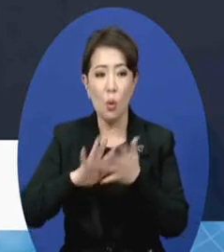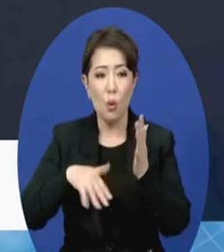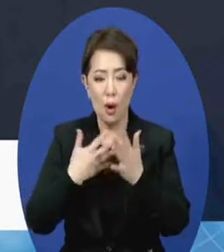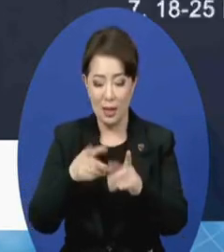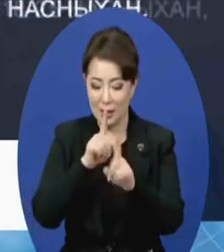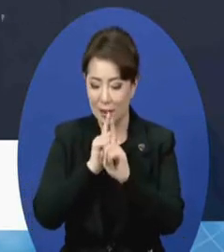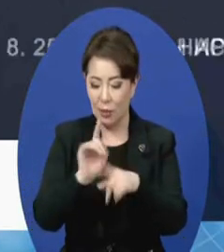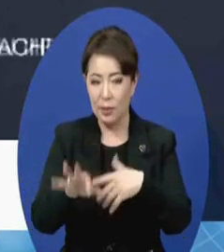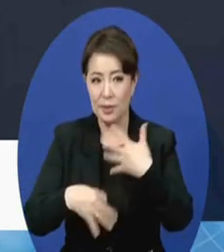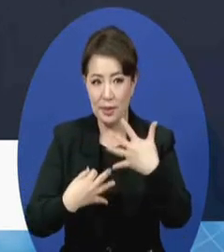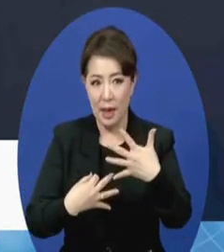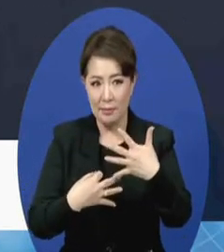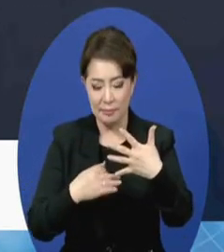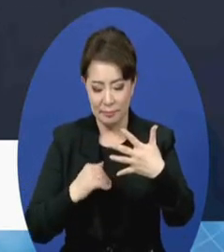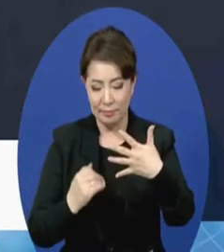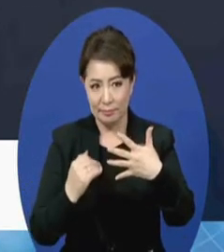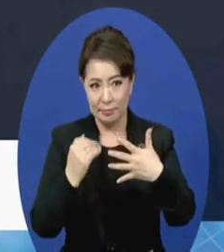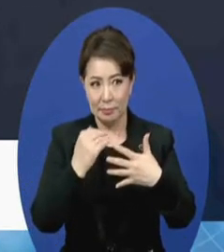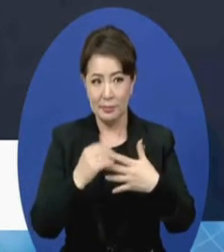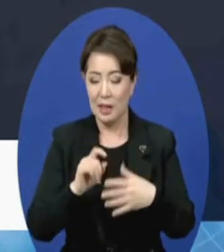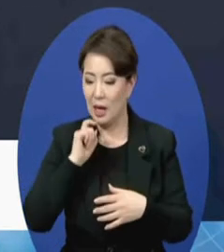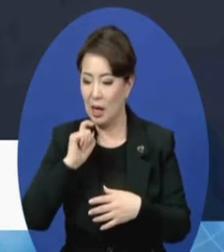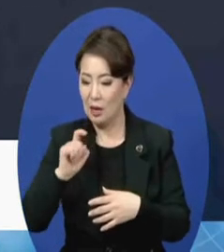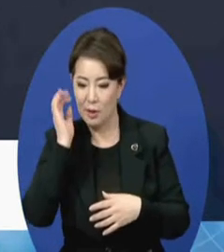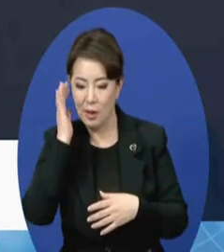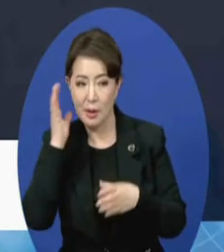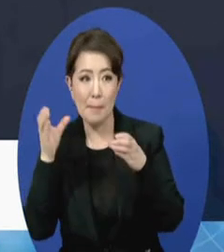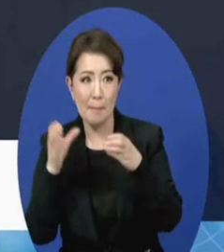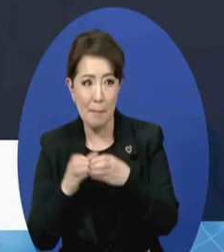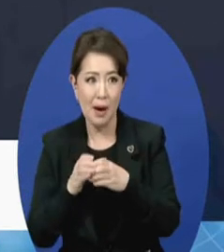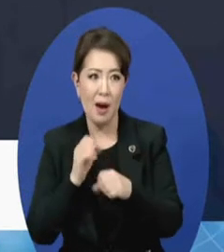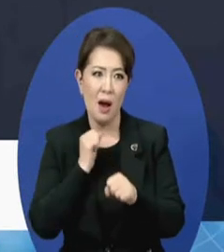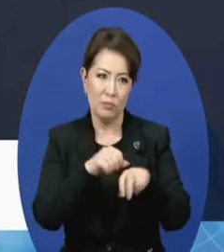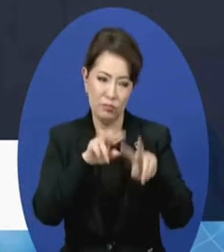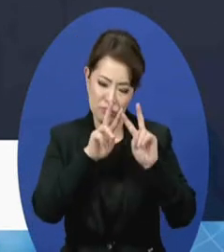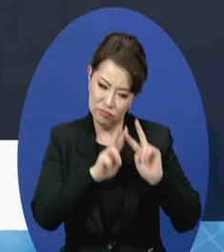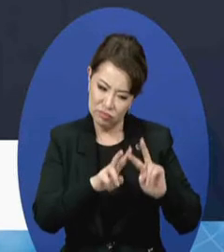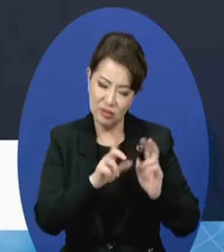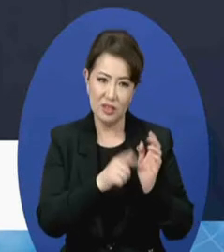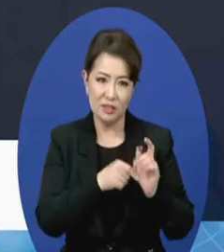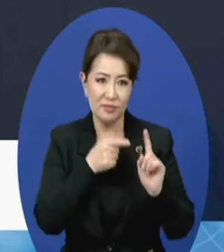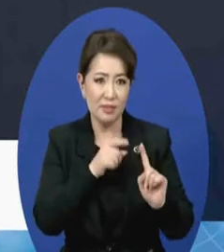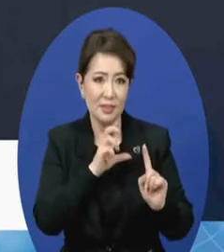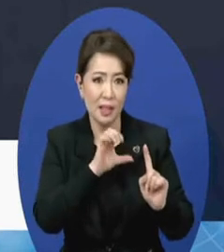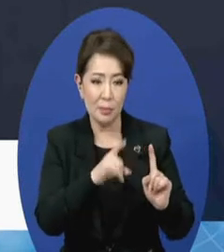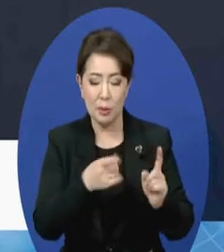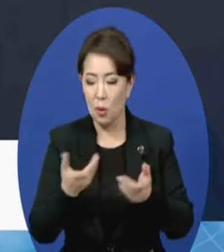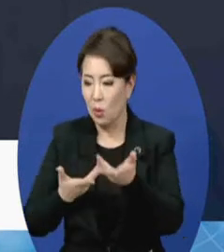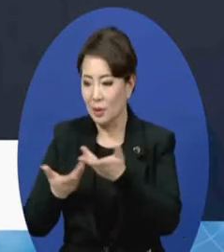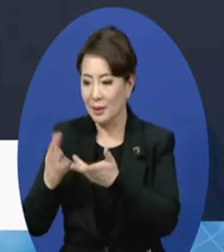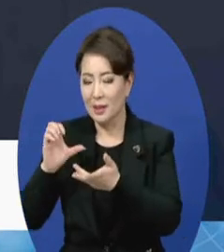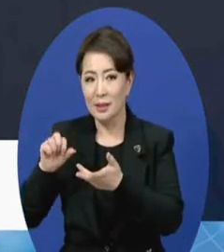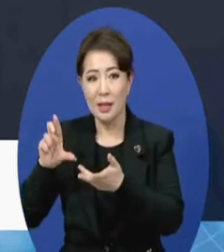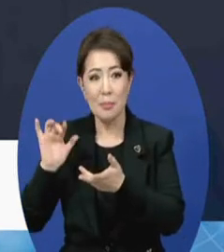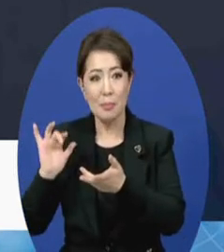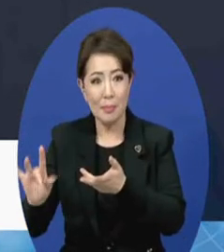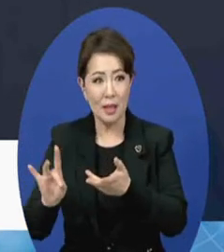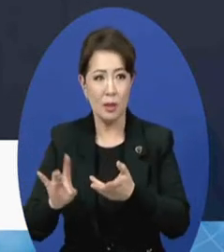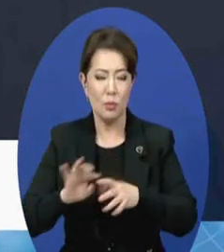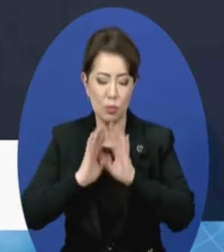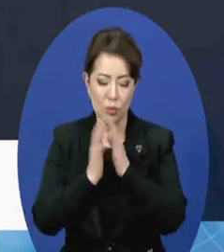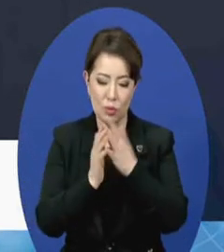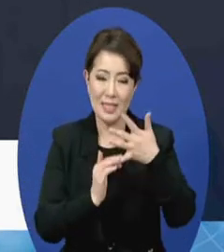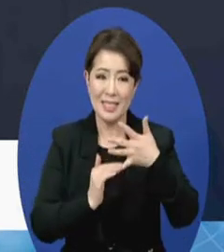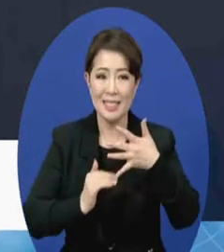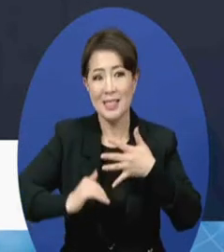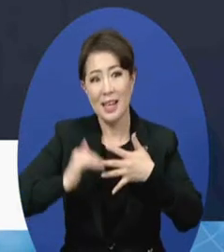байна. Хариу арга хэмжээний баг, үйл ажиллагаа тасралтгүй үргэлжлэх шаардлагатай салбар, худалдаа үйлчлэгээний салбар, бүх шатны